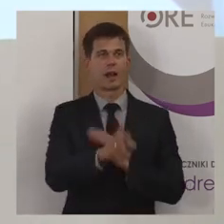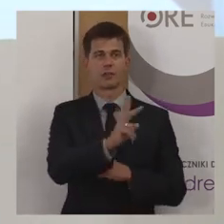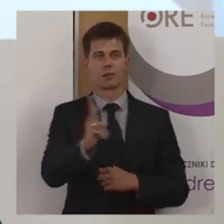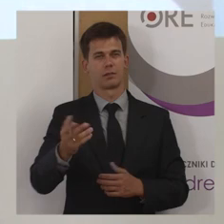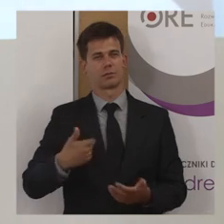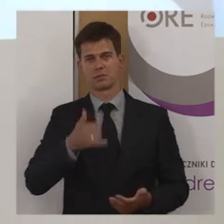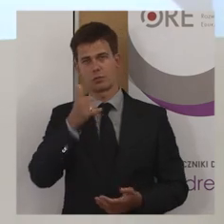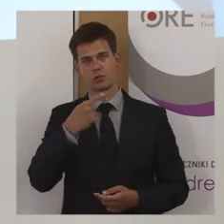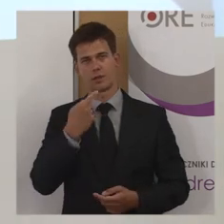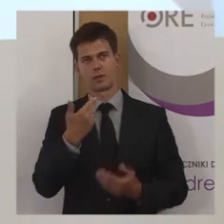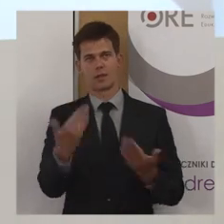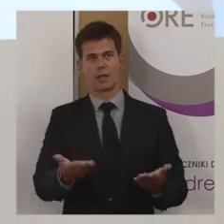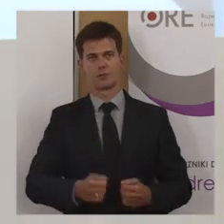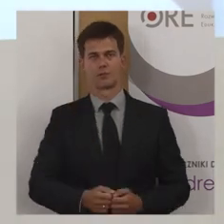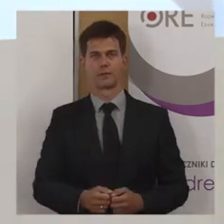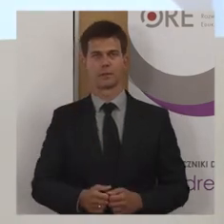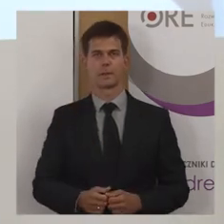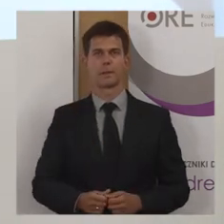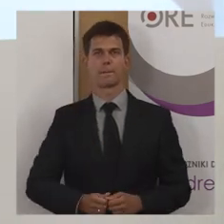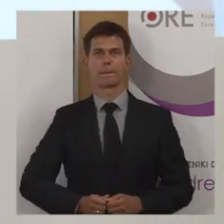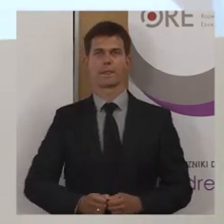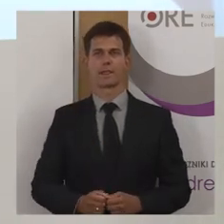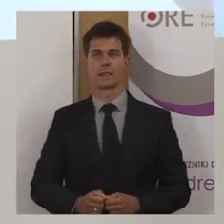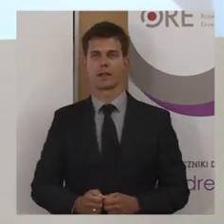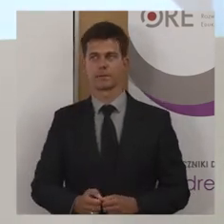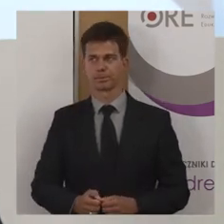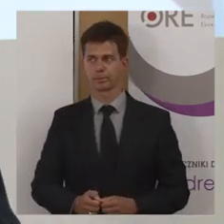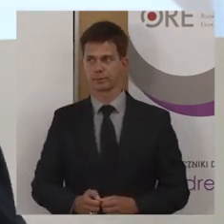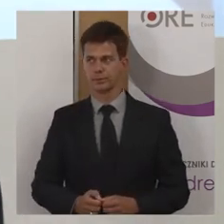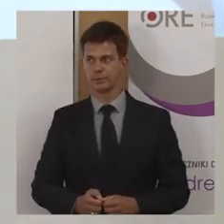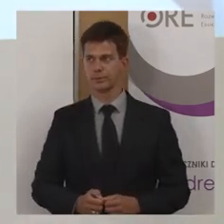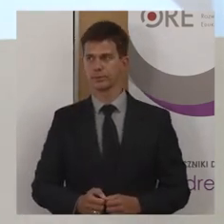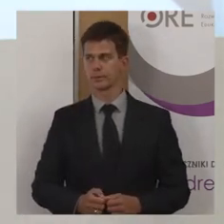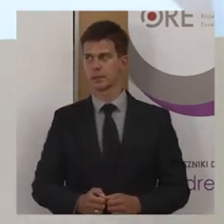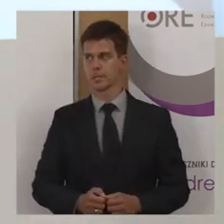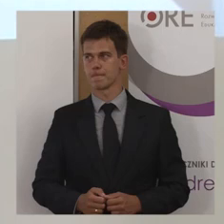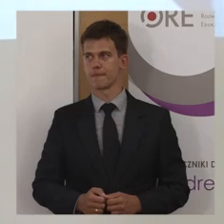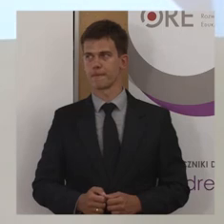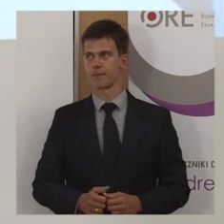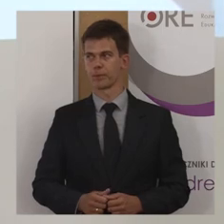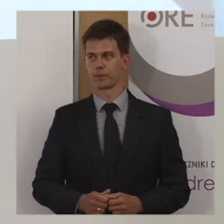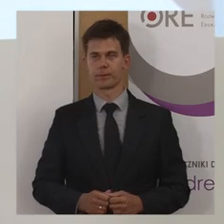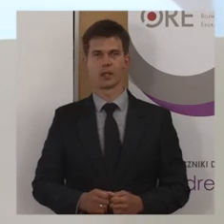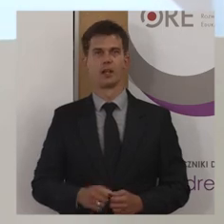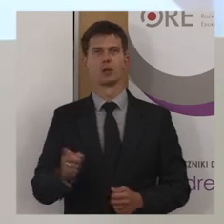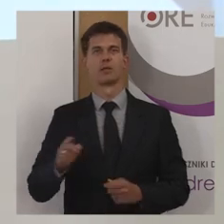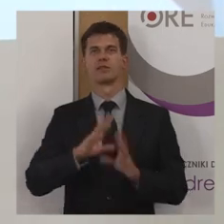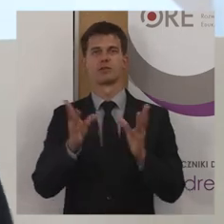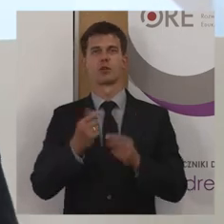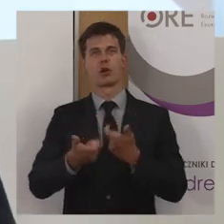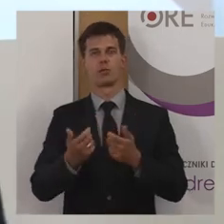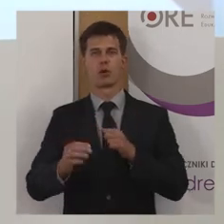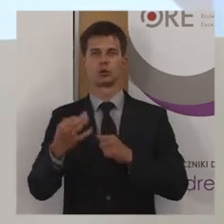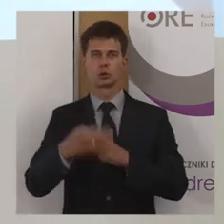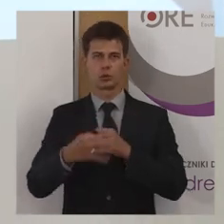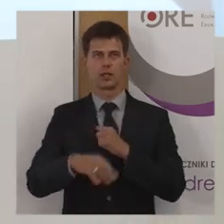pisane przez autorów, którzy bądź pisali elektroniczne podręczniki, bądź podręczniki papierowe ze wsparciem dużym pracowników akademickich